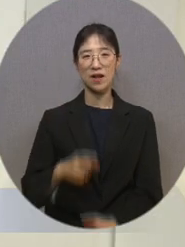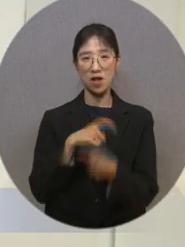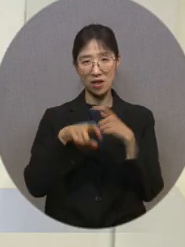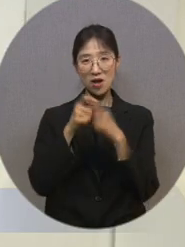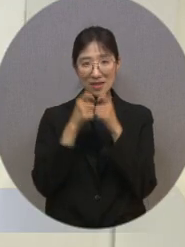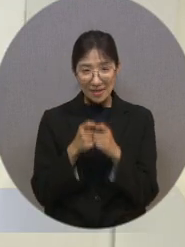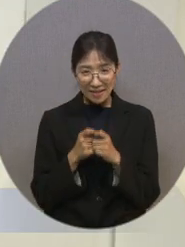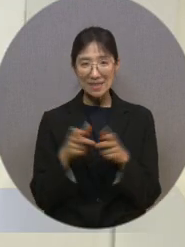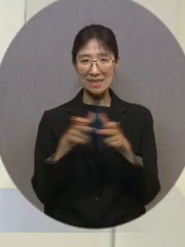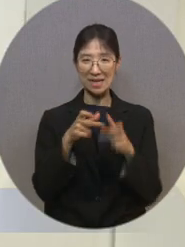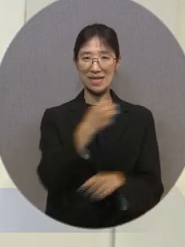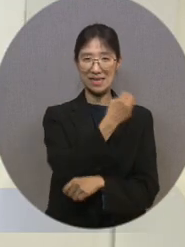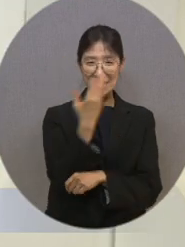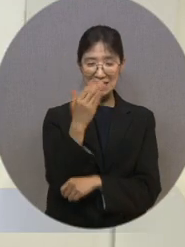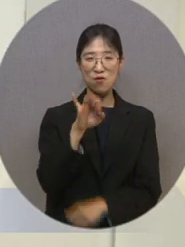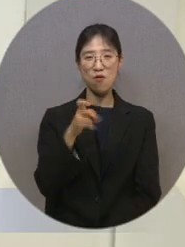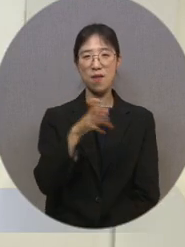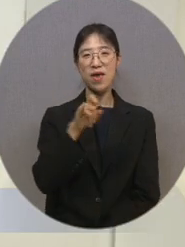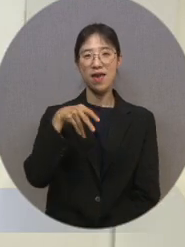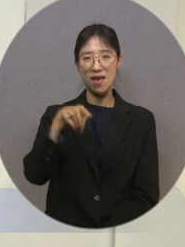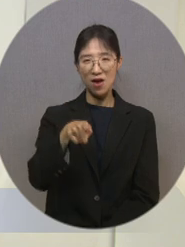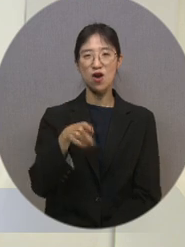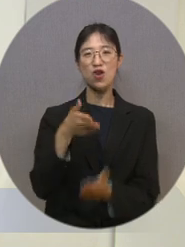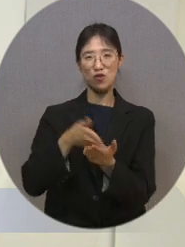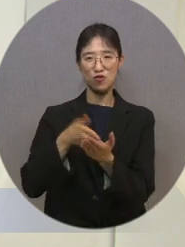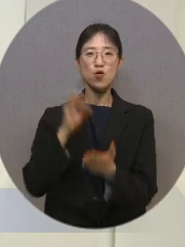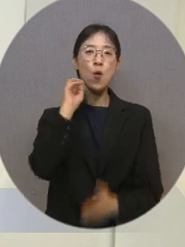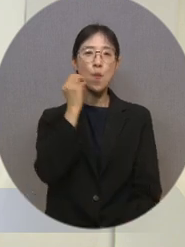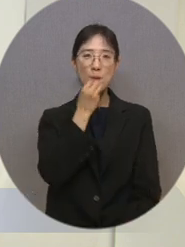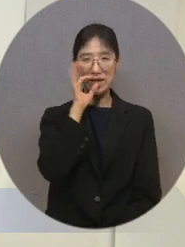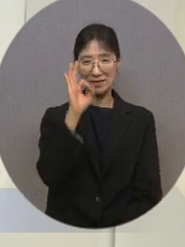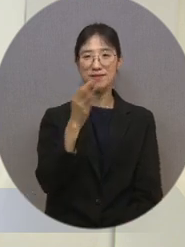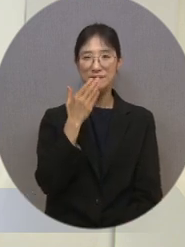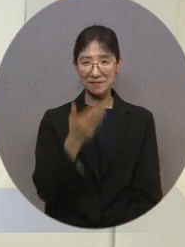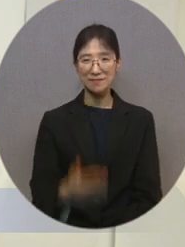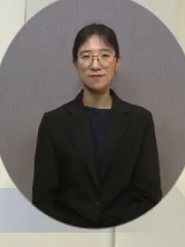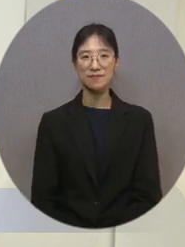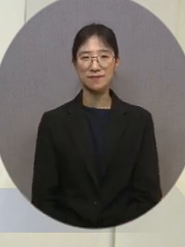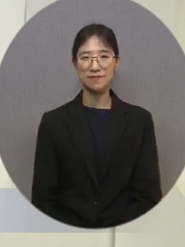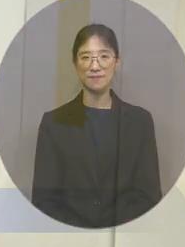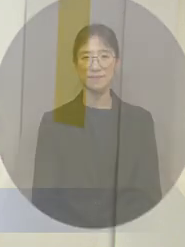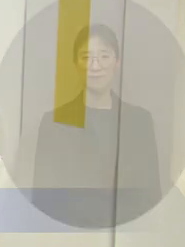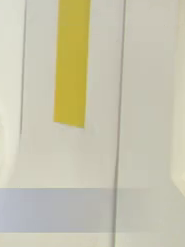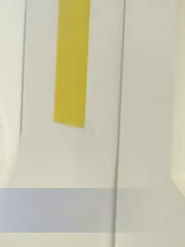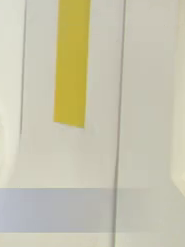뉴스는 장애인신문과 웰페어뉴스 홈페이지를 통해 확인할 수 있습니다.